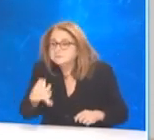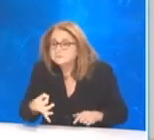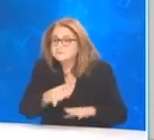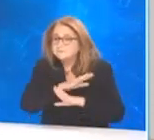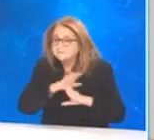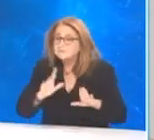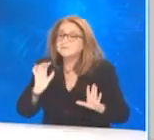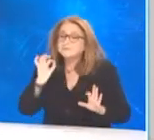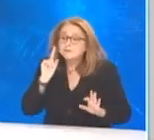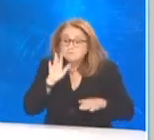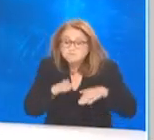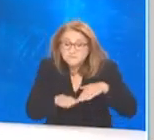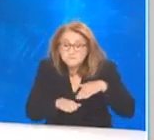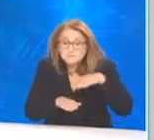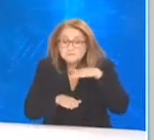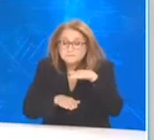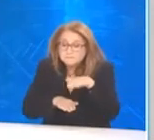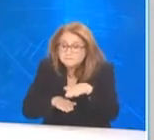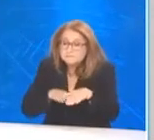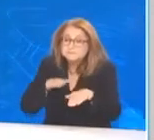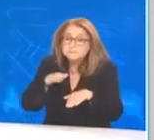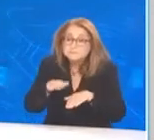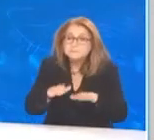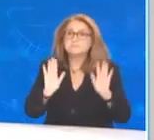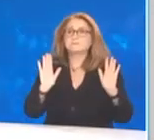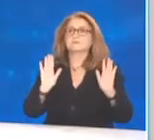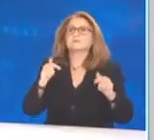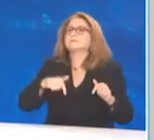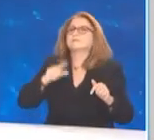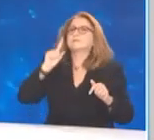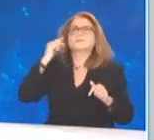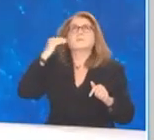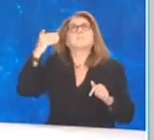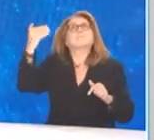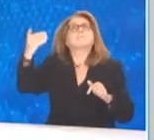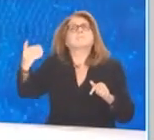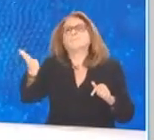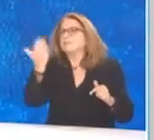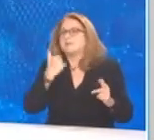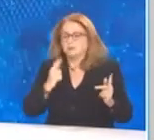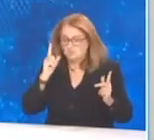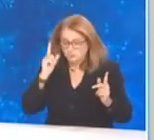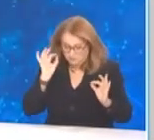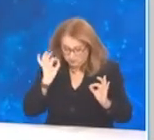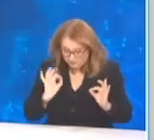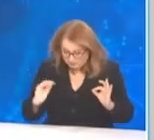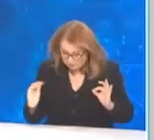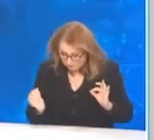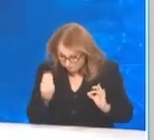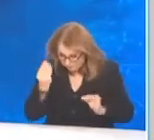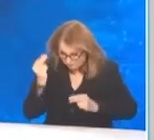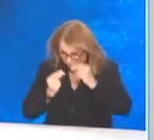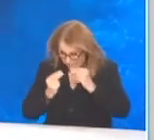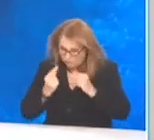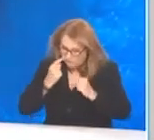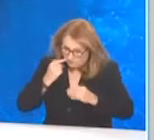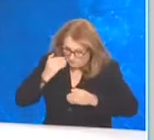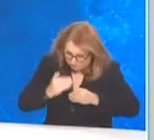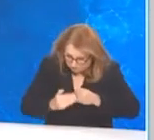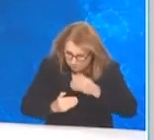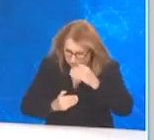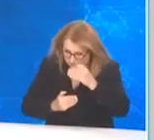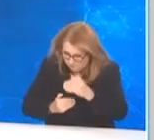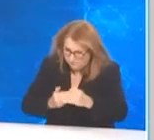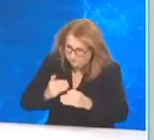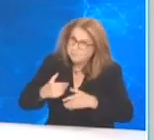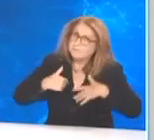εναλλακτικά επόμενα μέτρα, όλα τα εργαλεία που μπορεί να χρειάζεται η αντιμετώπιση αυτής της πανδημίας είναι πάνω στο τραπέζι. Αυτό